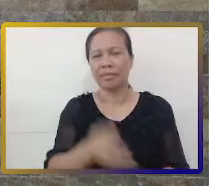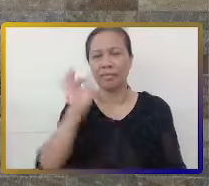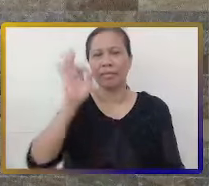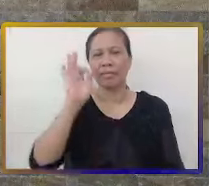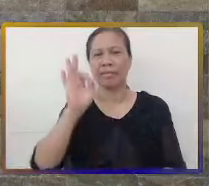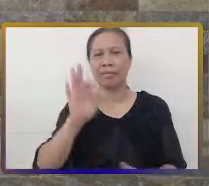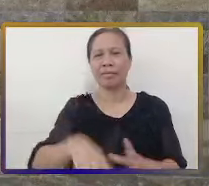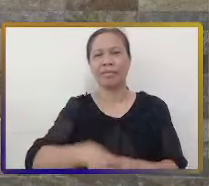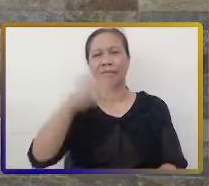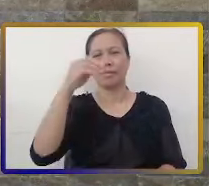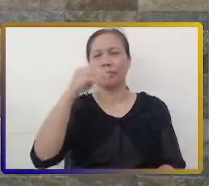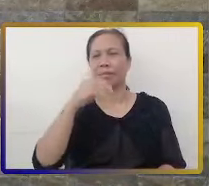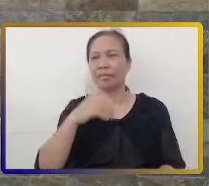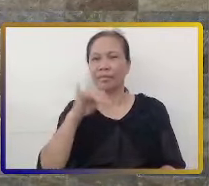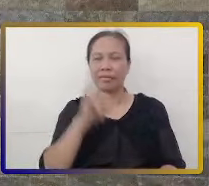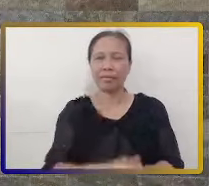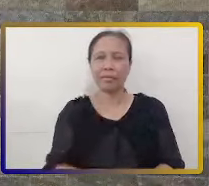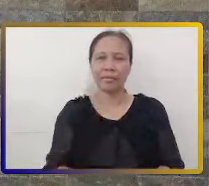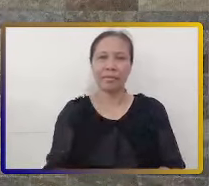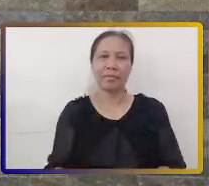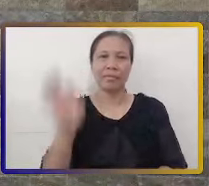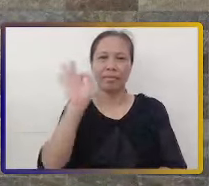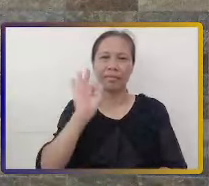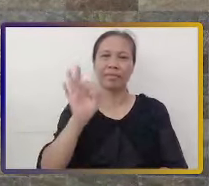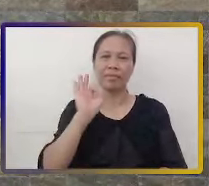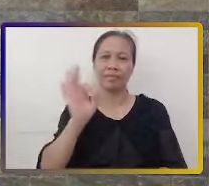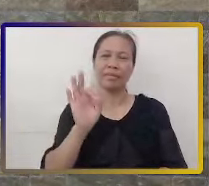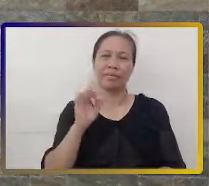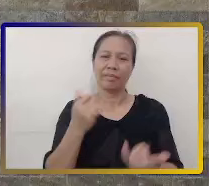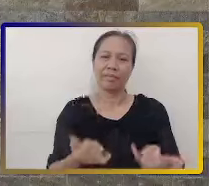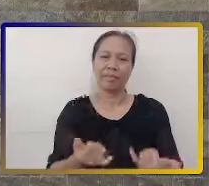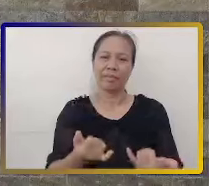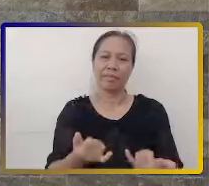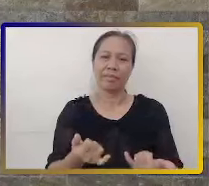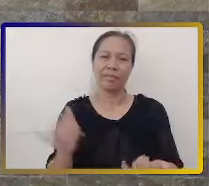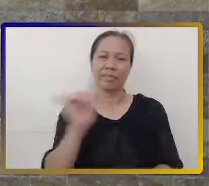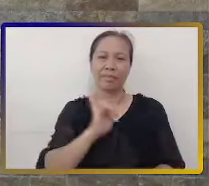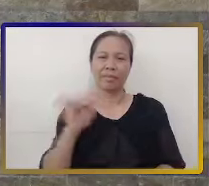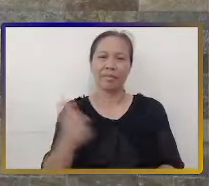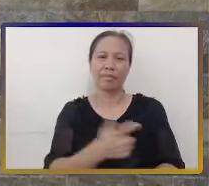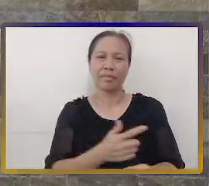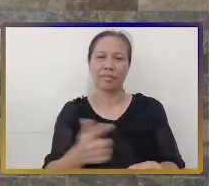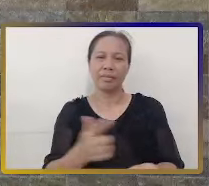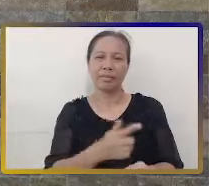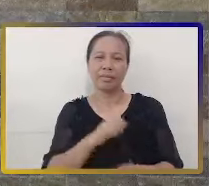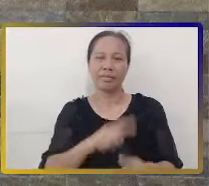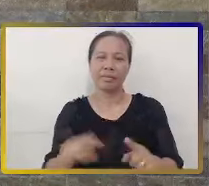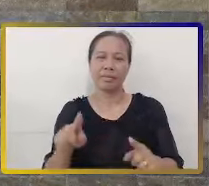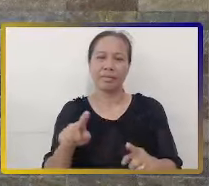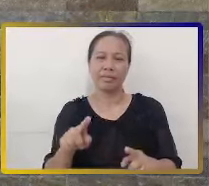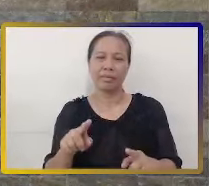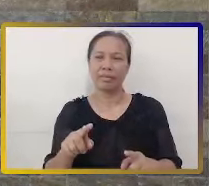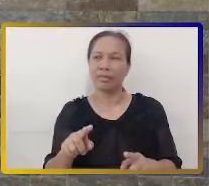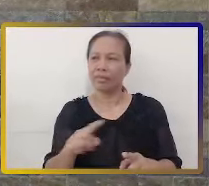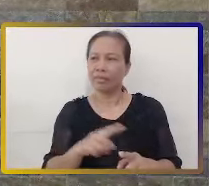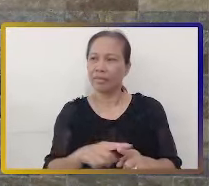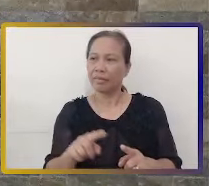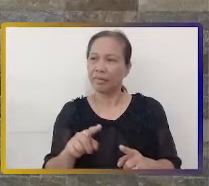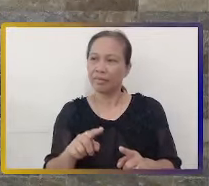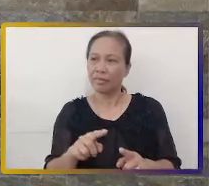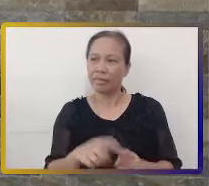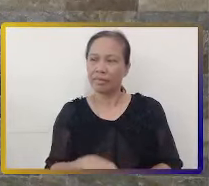natin na ngayon ay nangangaral na ngayon ay nangangaral the same gospel but brother ito ang sinasabi ko lagi